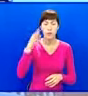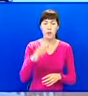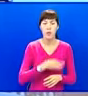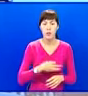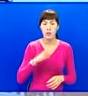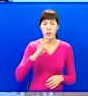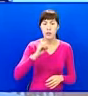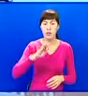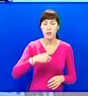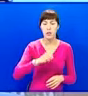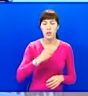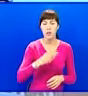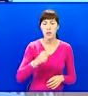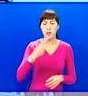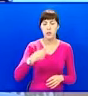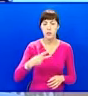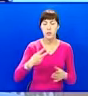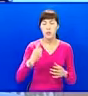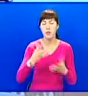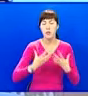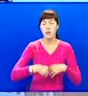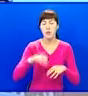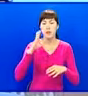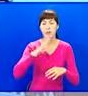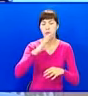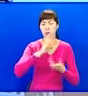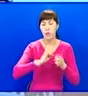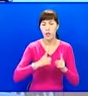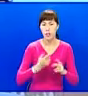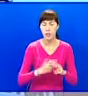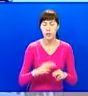облысының Сарағаш ауданынан 21 отбасы теріскеге қоныс аударды.